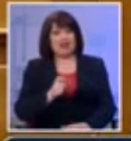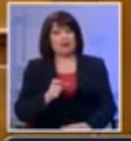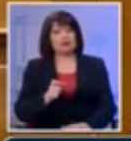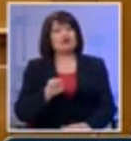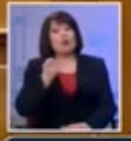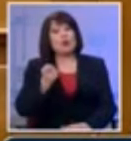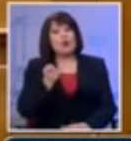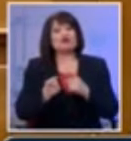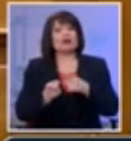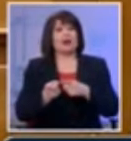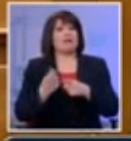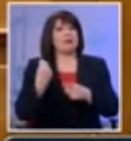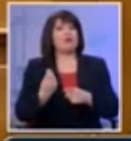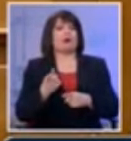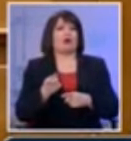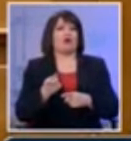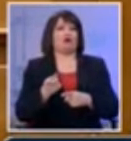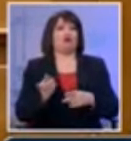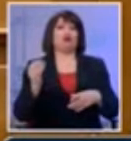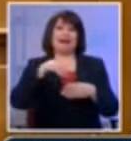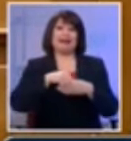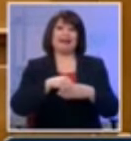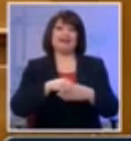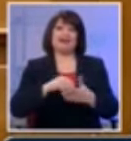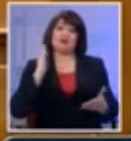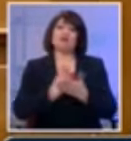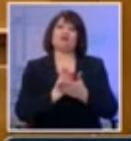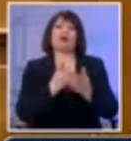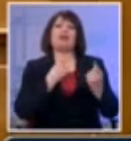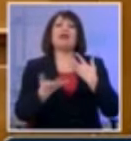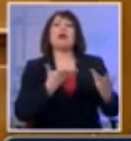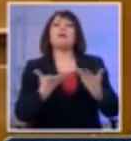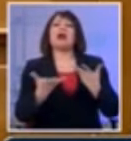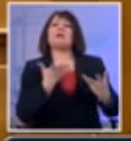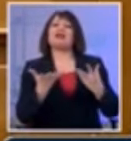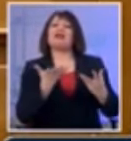πάρα πολλά. Συμμετείχε αποφασιστικά στις διαπραγματεύσεις του τόπου.